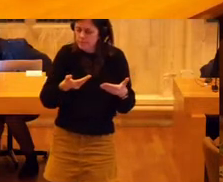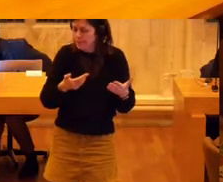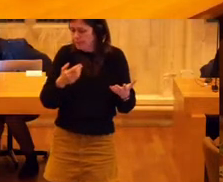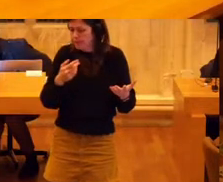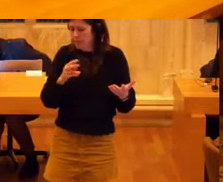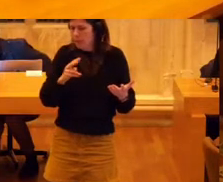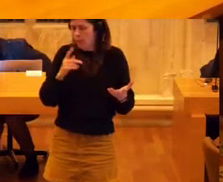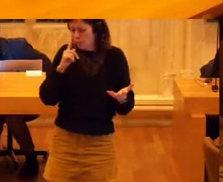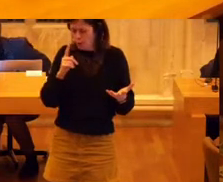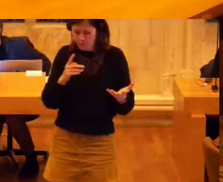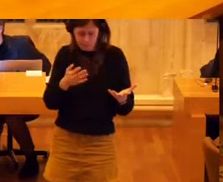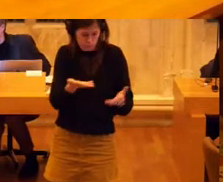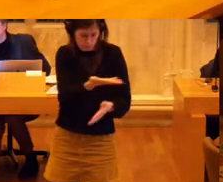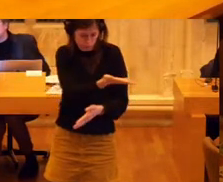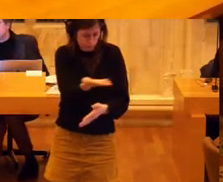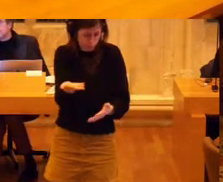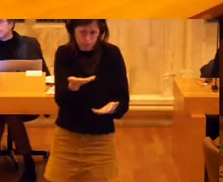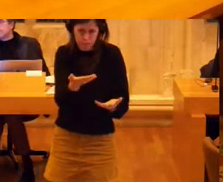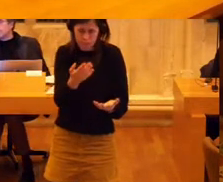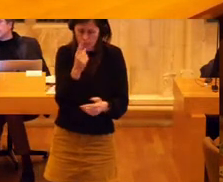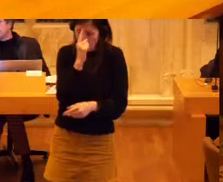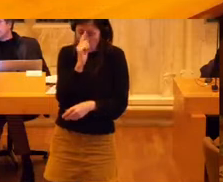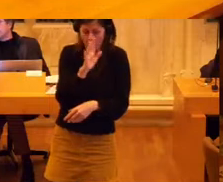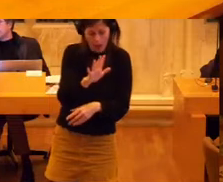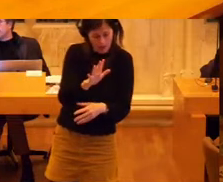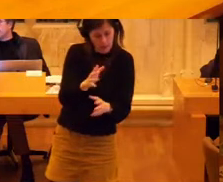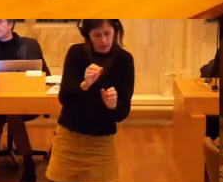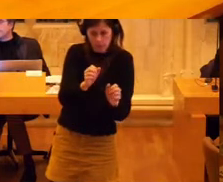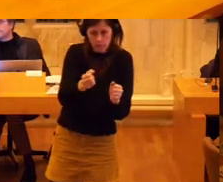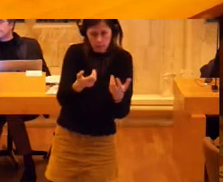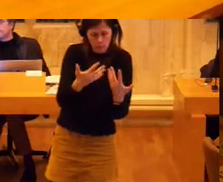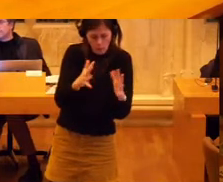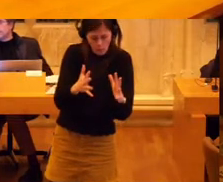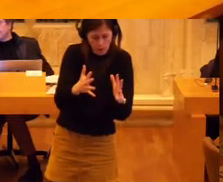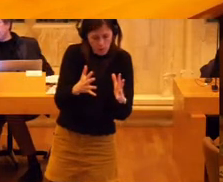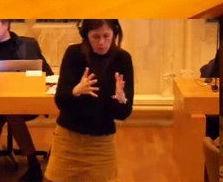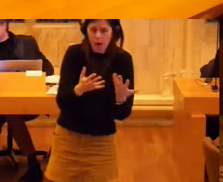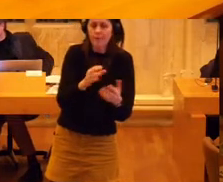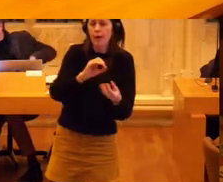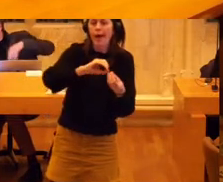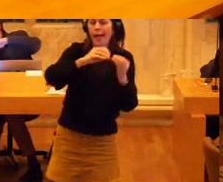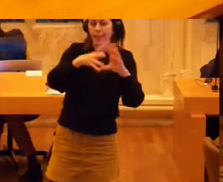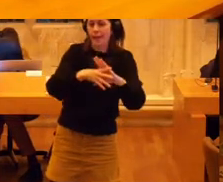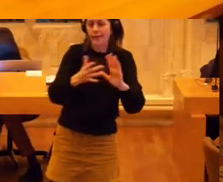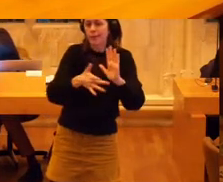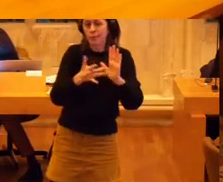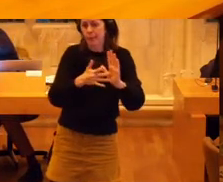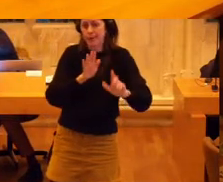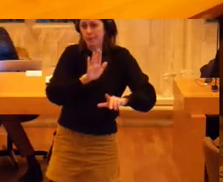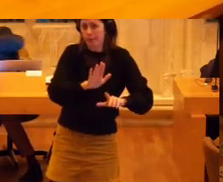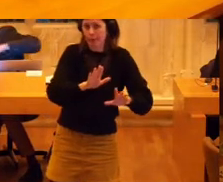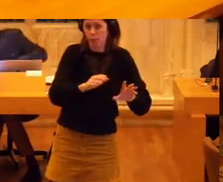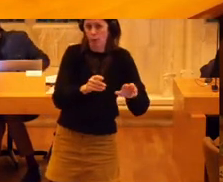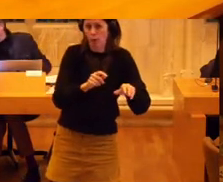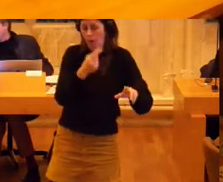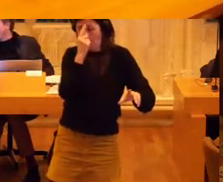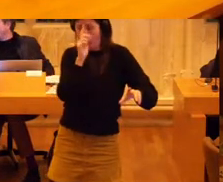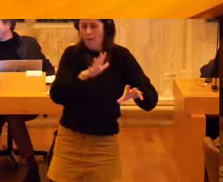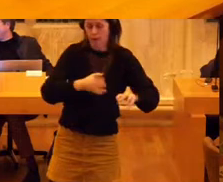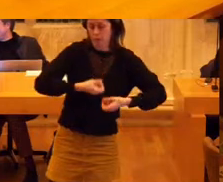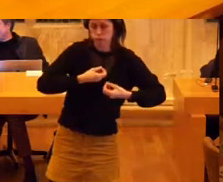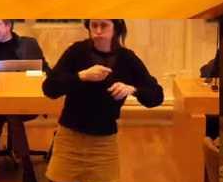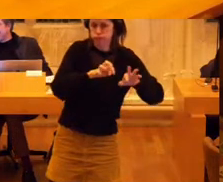interagir et donner son avis à la fois en version numérique avec une page internet dédiée, notamment